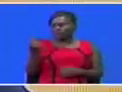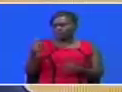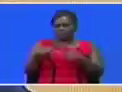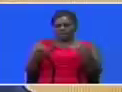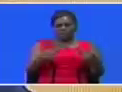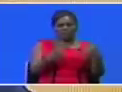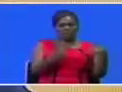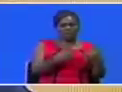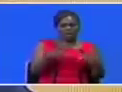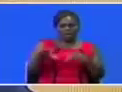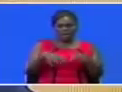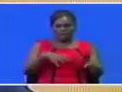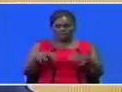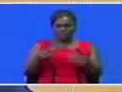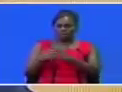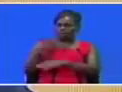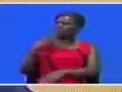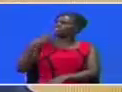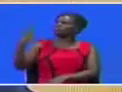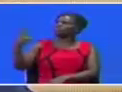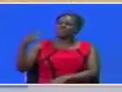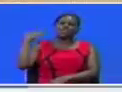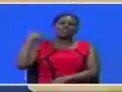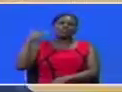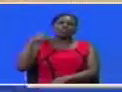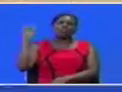mbali na mifugo zaidi ya 200 kuibwa.